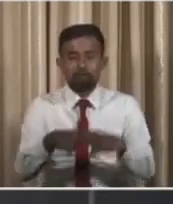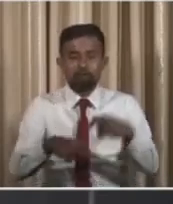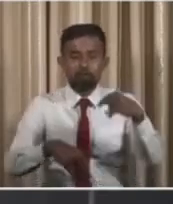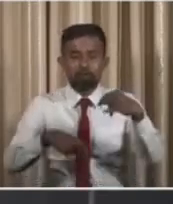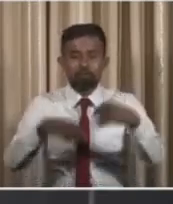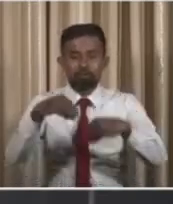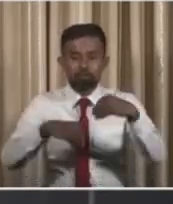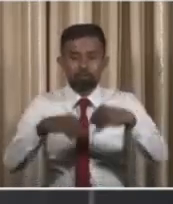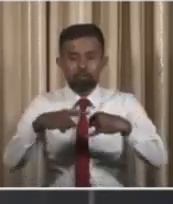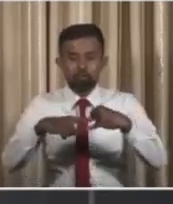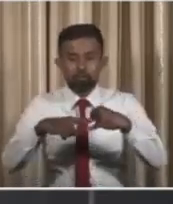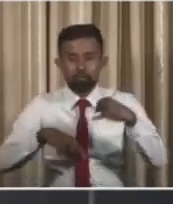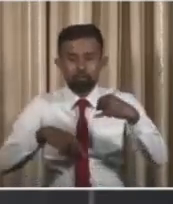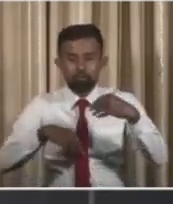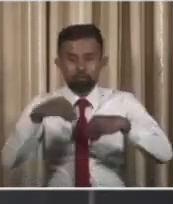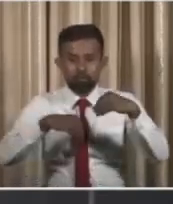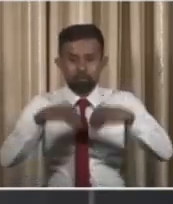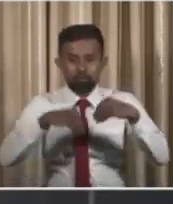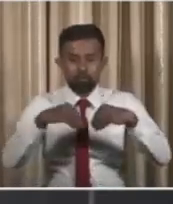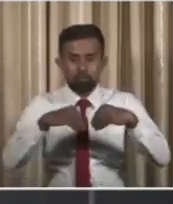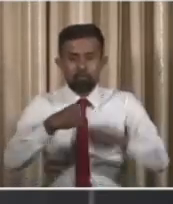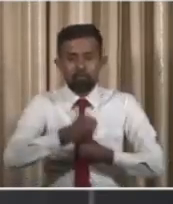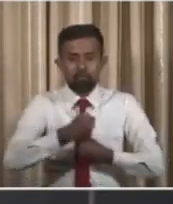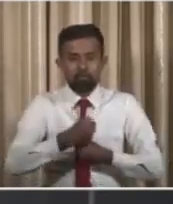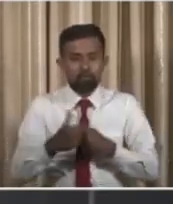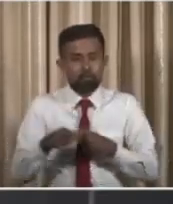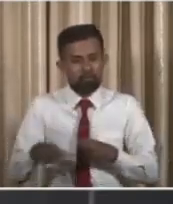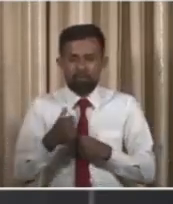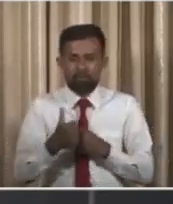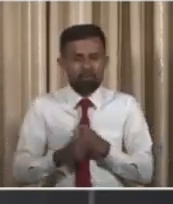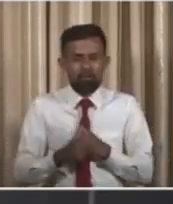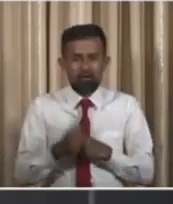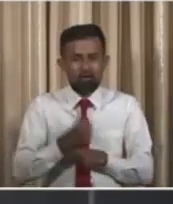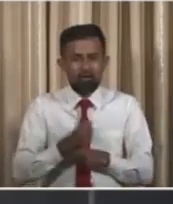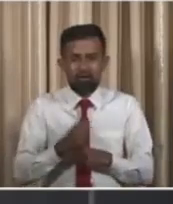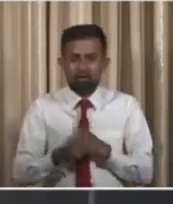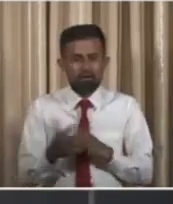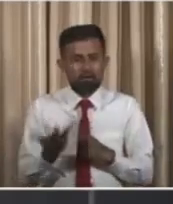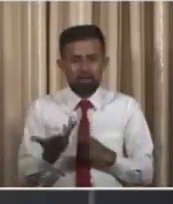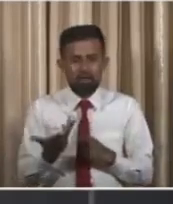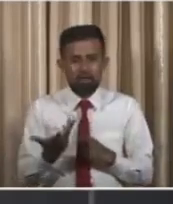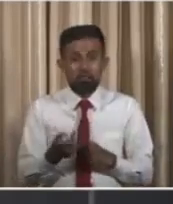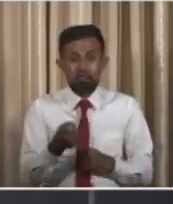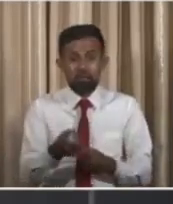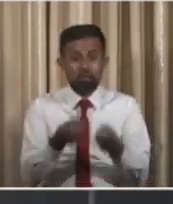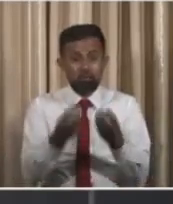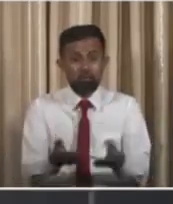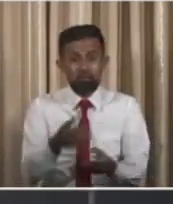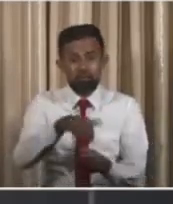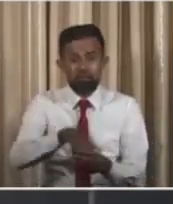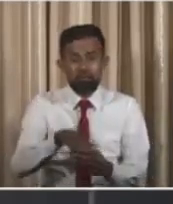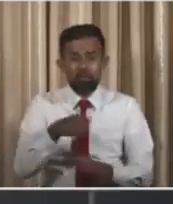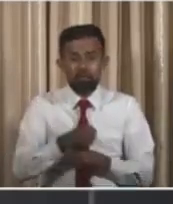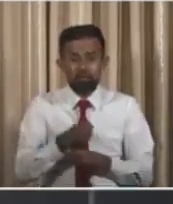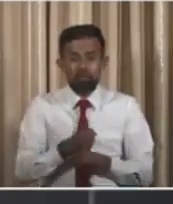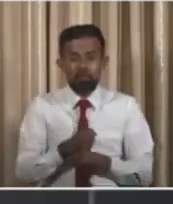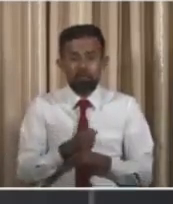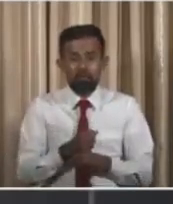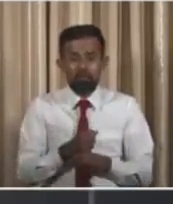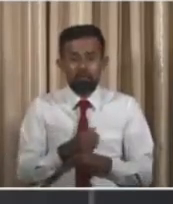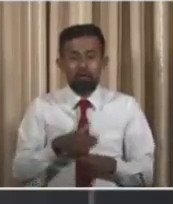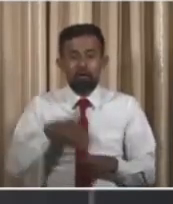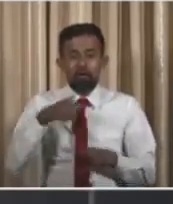තියෙන ආණ්ඩුවක්. මේකෙන් ආණ්ඩුවක් පිහිටවන්න බෑ. නමුත් මේක පරාජය වීම හරහා රජයට සිද්ධ